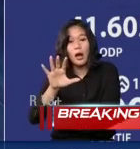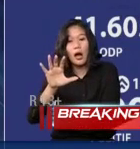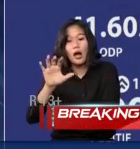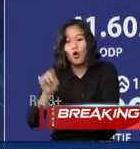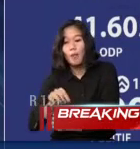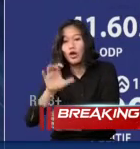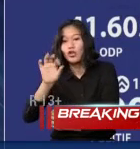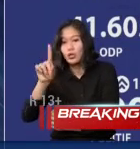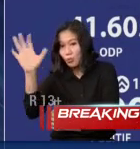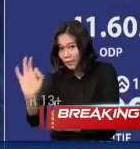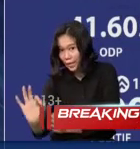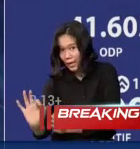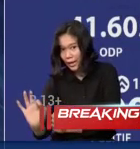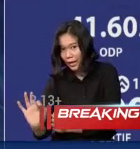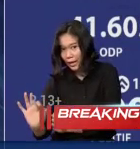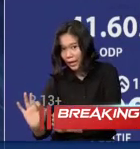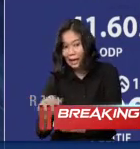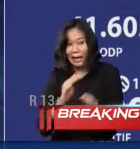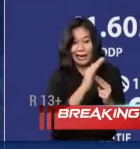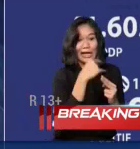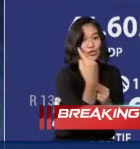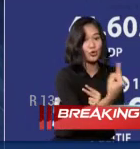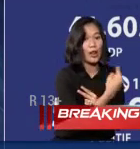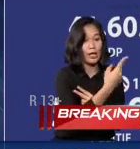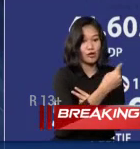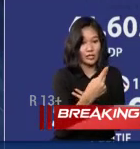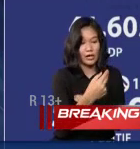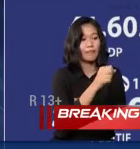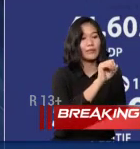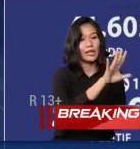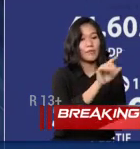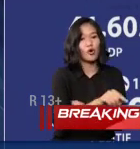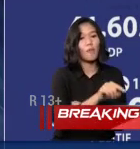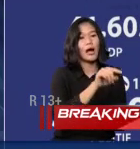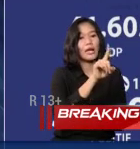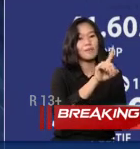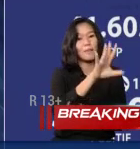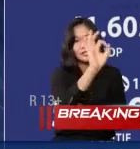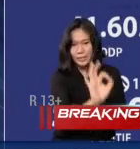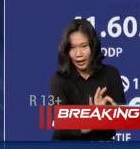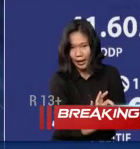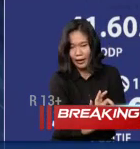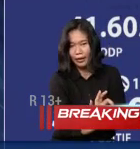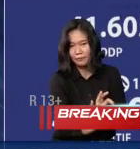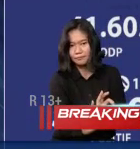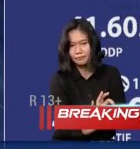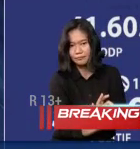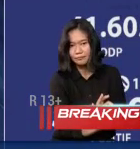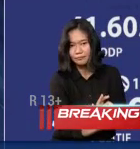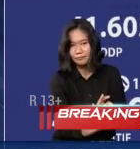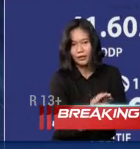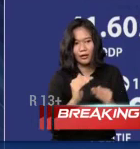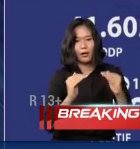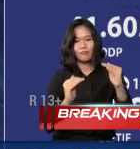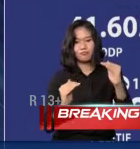1% Hai angka nasional kita ada di 5,5 belas persen Hai ini